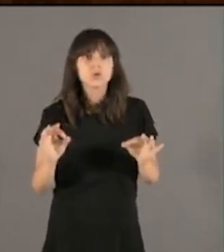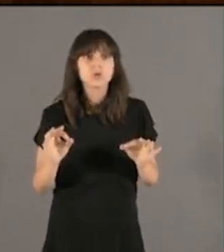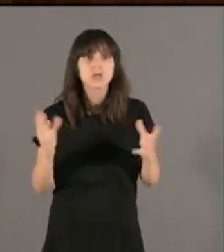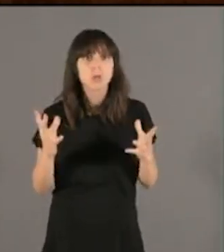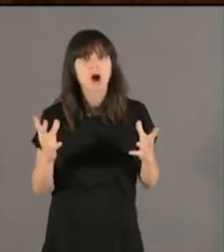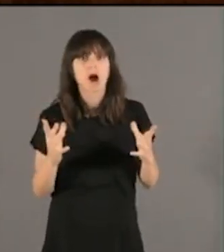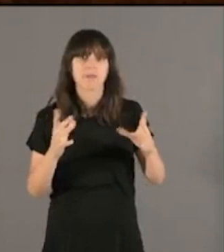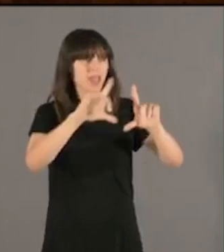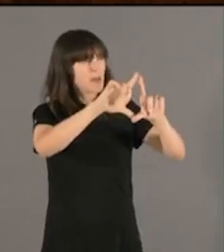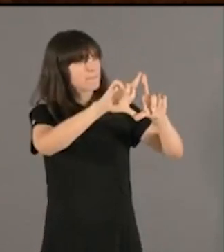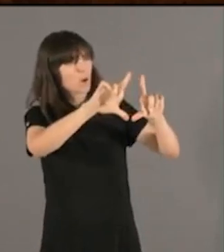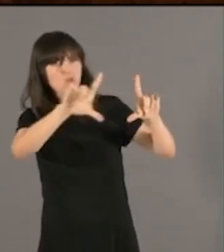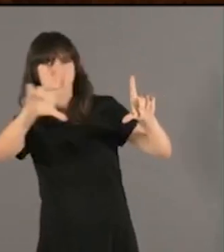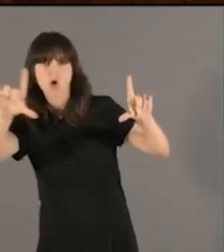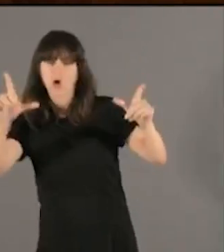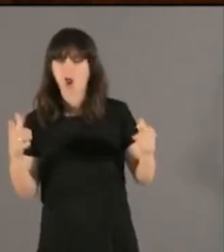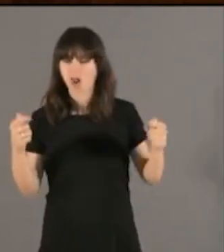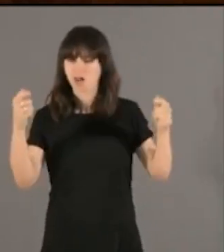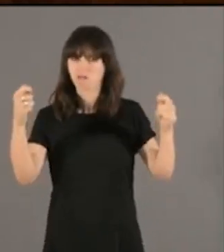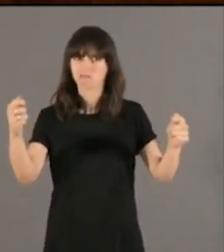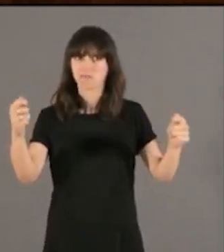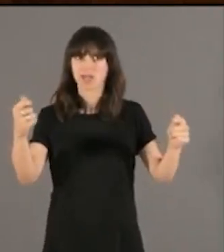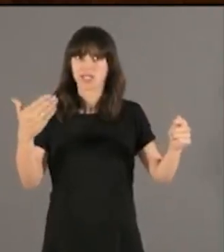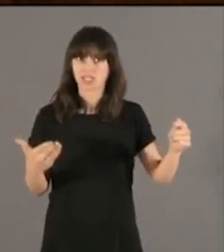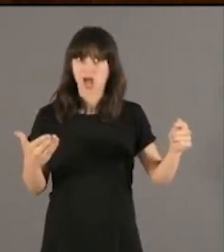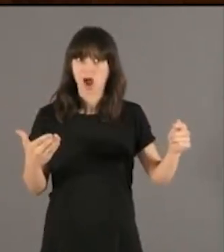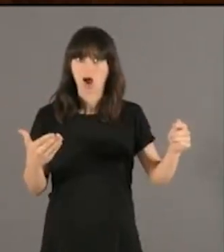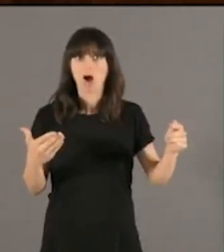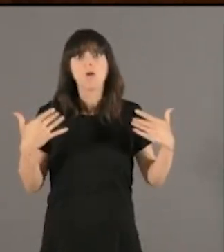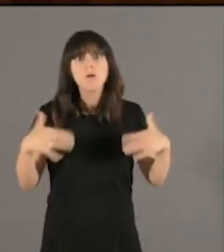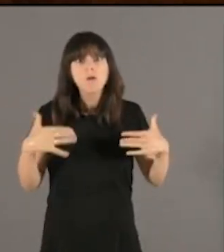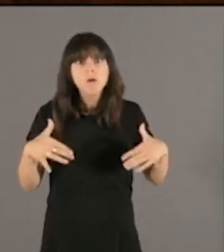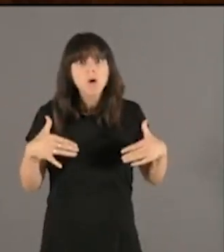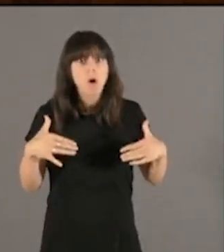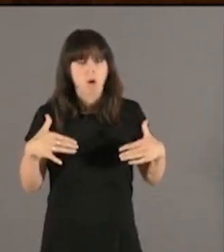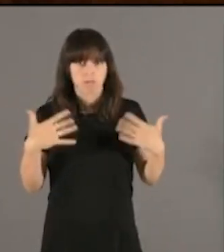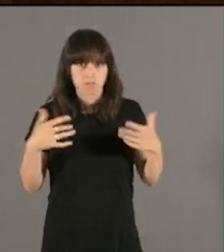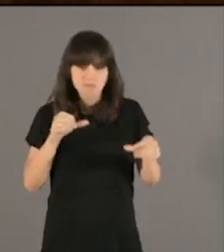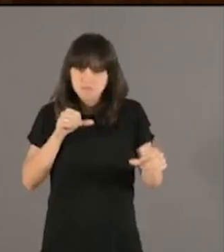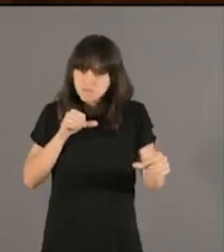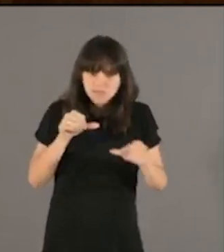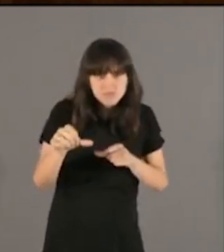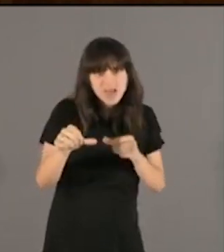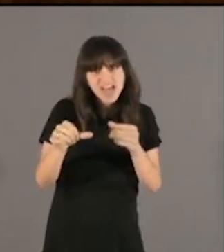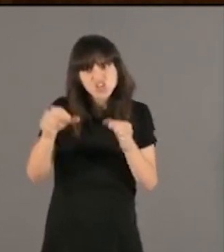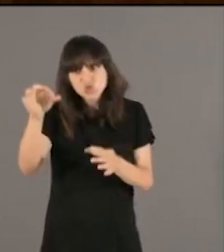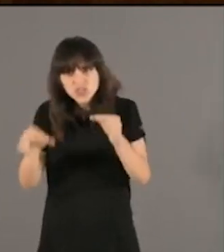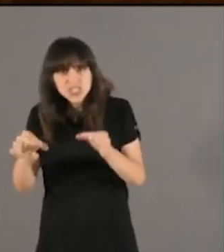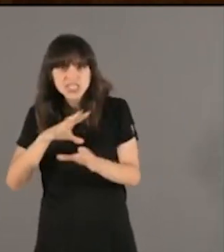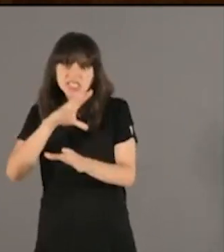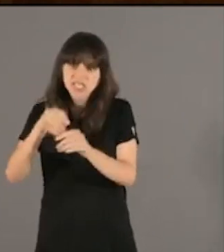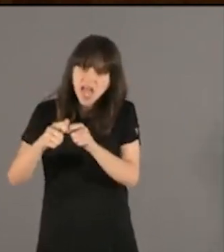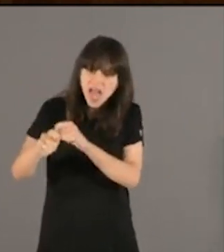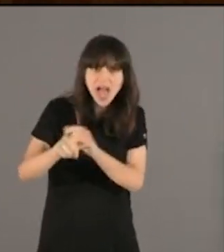déployé cette banderole, ils ont été victimes d'une véritable persécution judiciaire, mis en garde à vue pendant